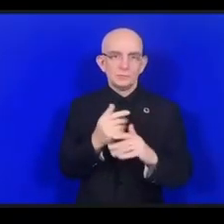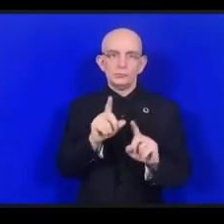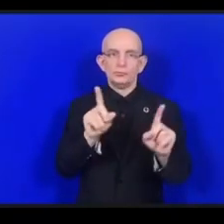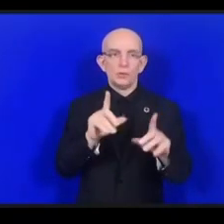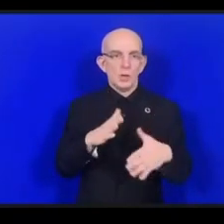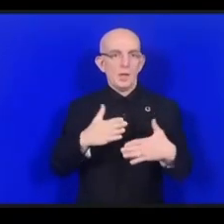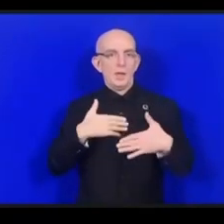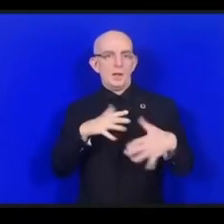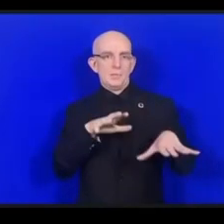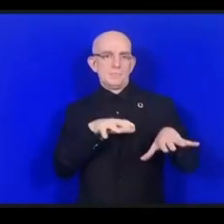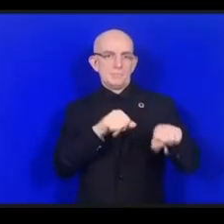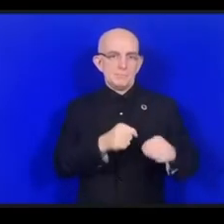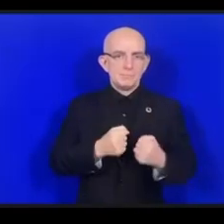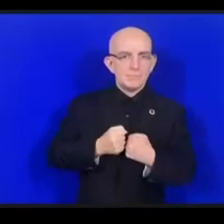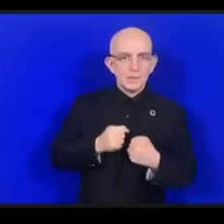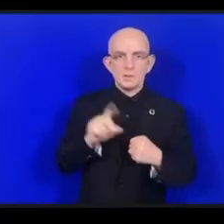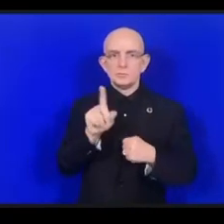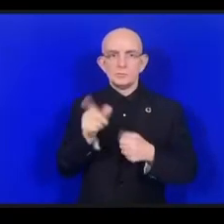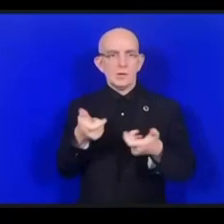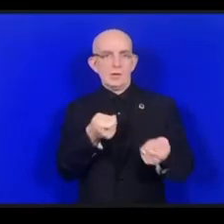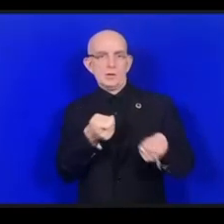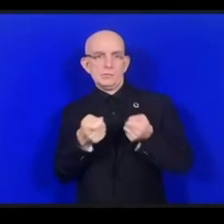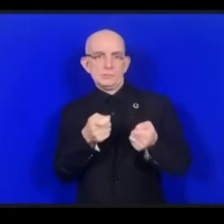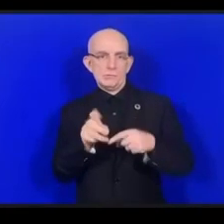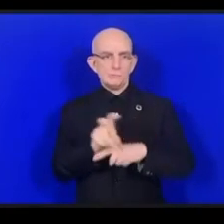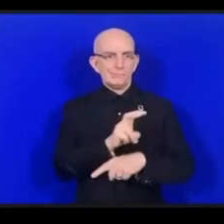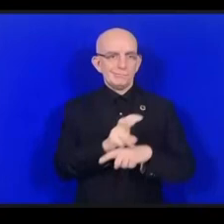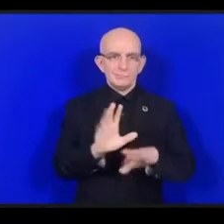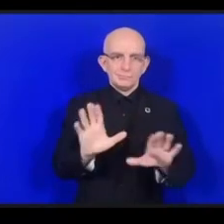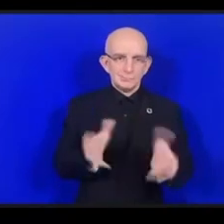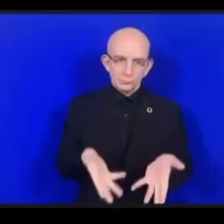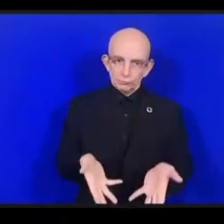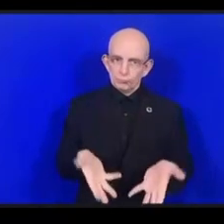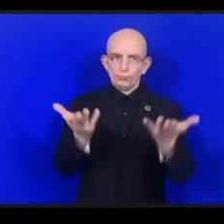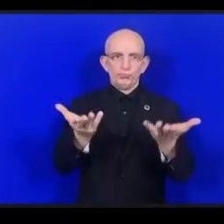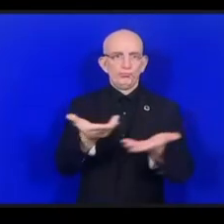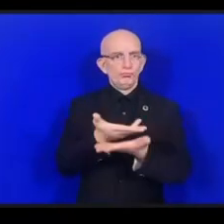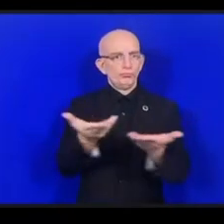权限，开放的权限。我们现在呢就是要让